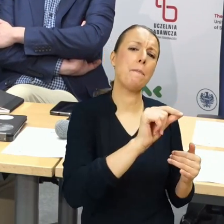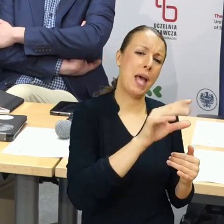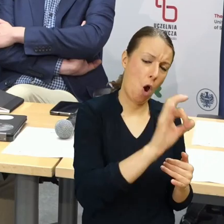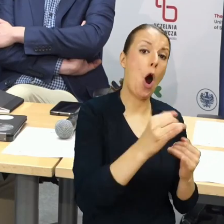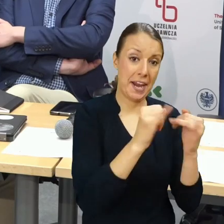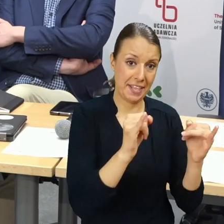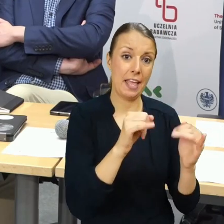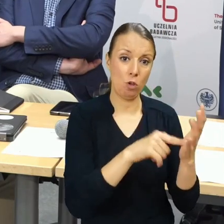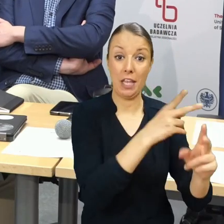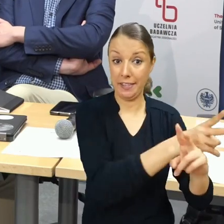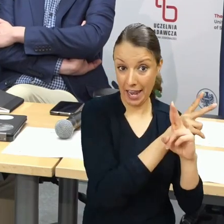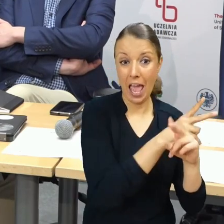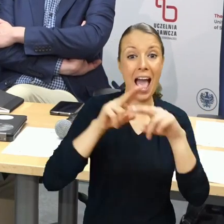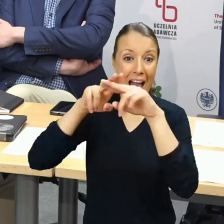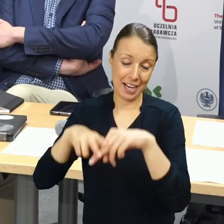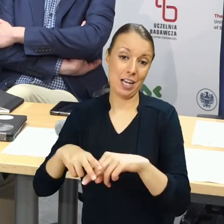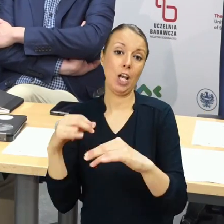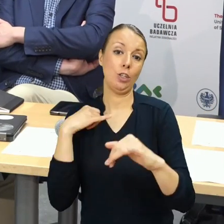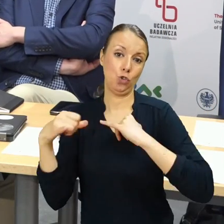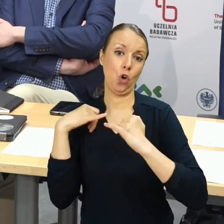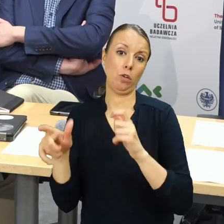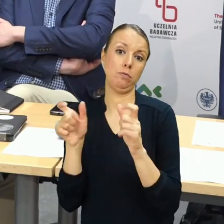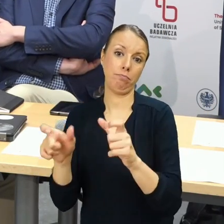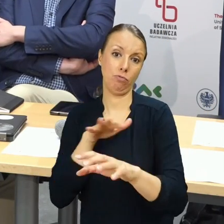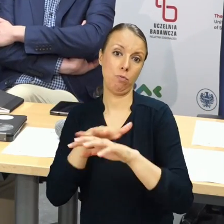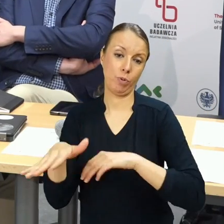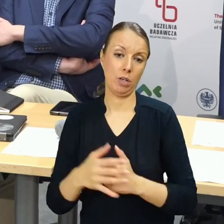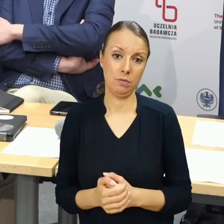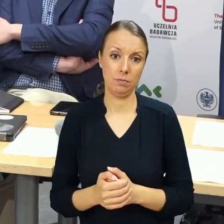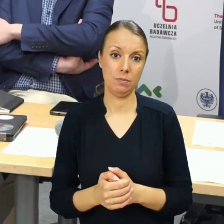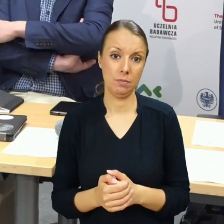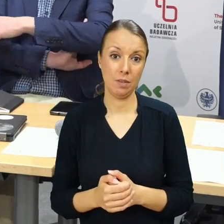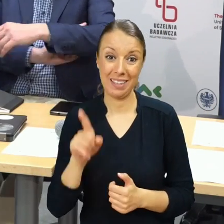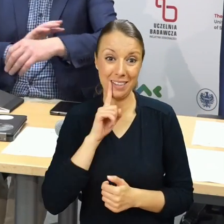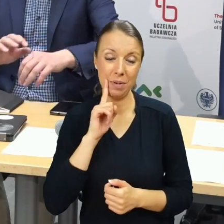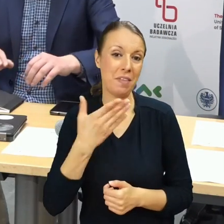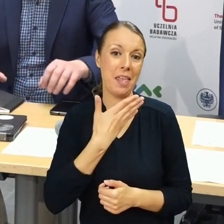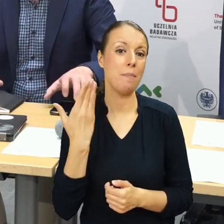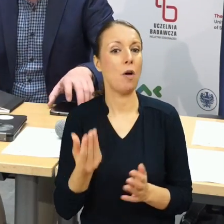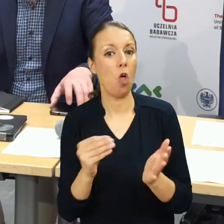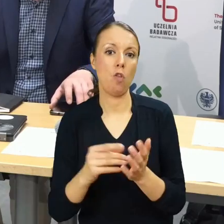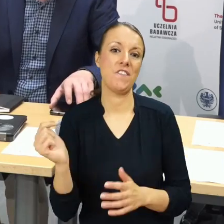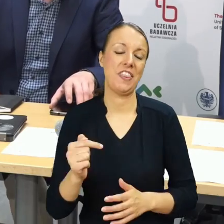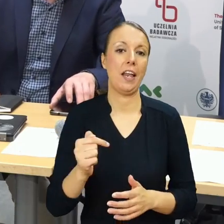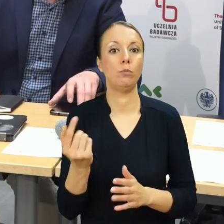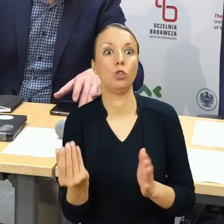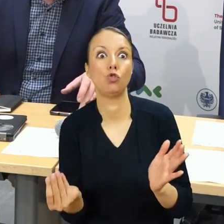Nie ma żadnego interesu, aby dokładać dodatkowy ciężar, jakim jest jawność,